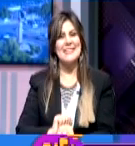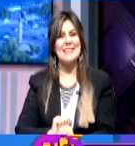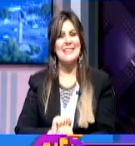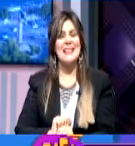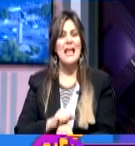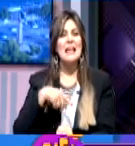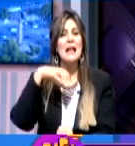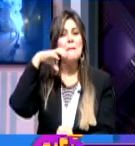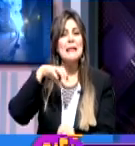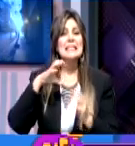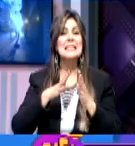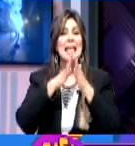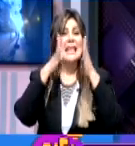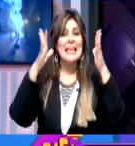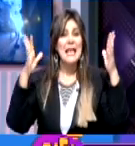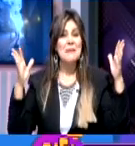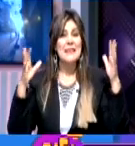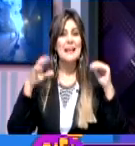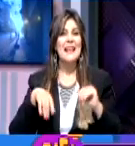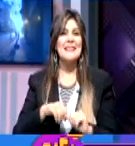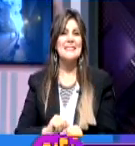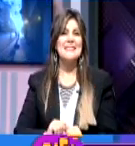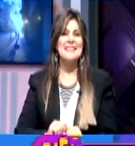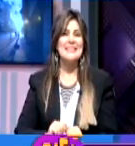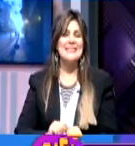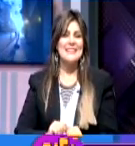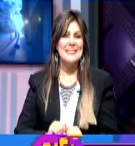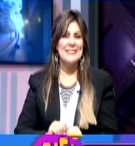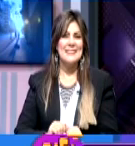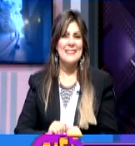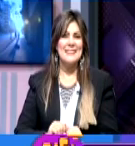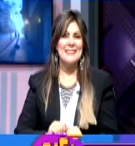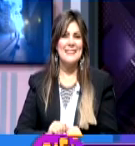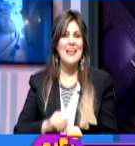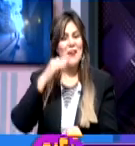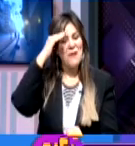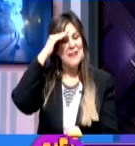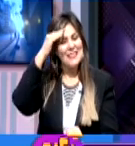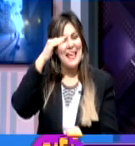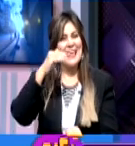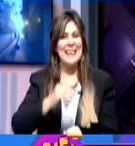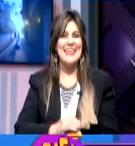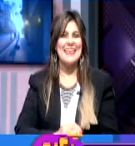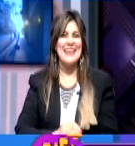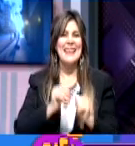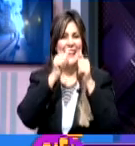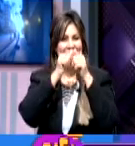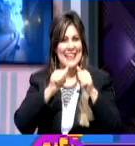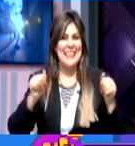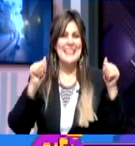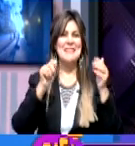المدينة الكبيرة اللي في العاصمة الأدرية. تمام، طبعا أنا كل التحية والتقدير للكاتب الصحفي